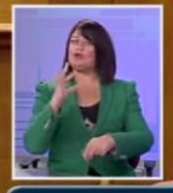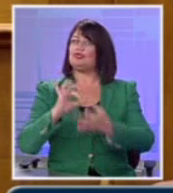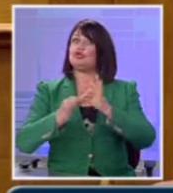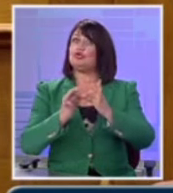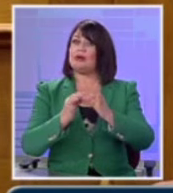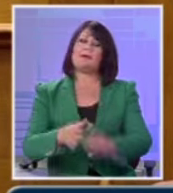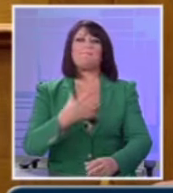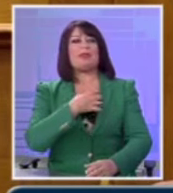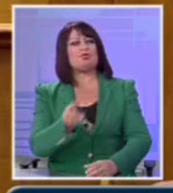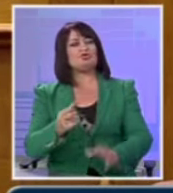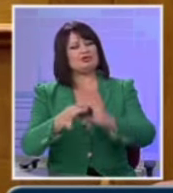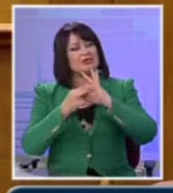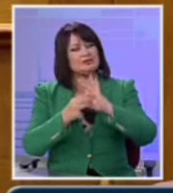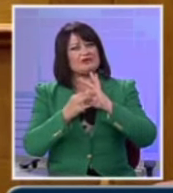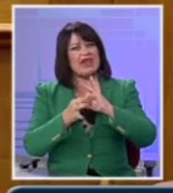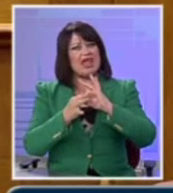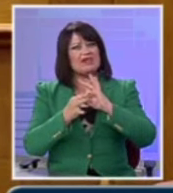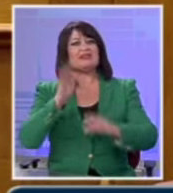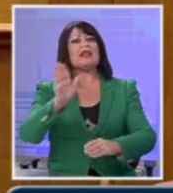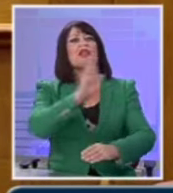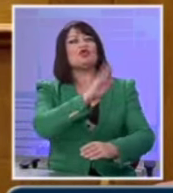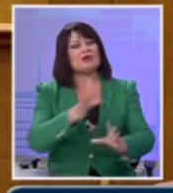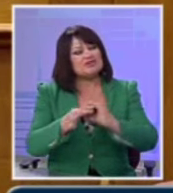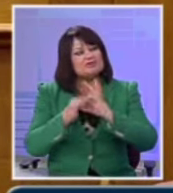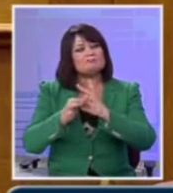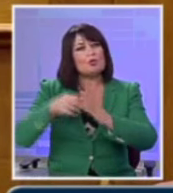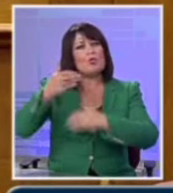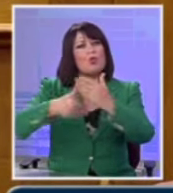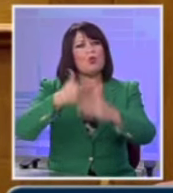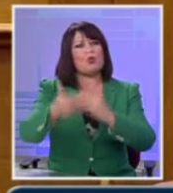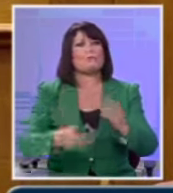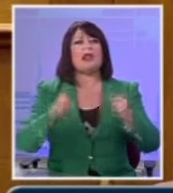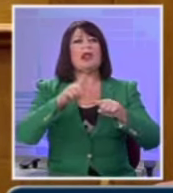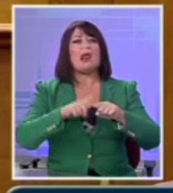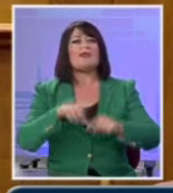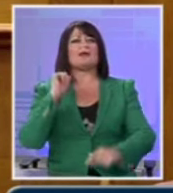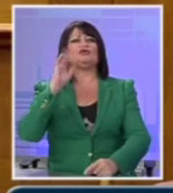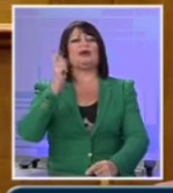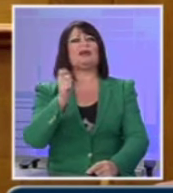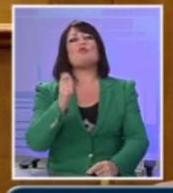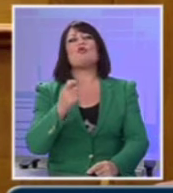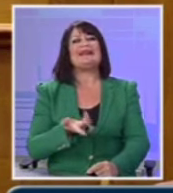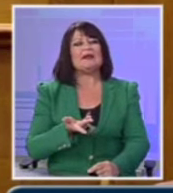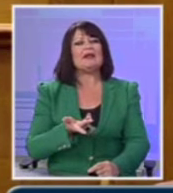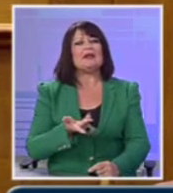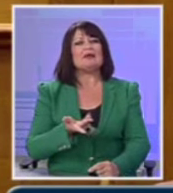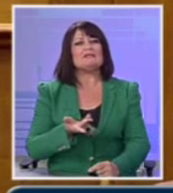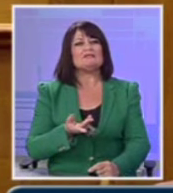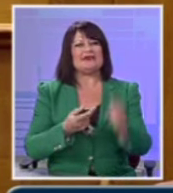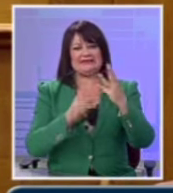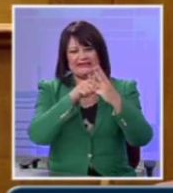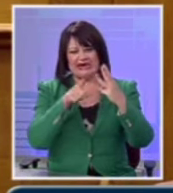αναπτύξει σχέσεις εμπιστοσύνης και καλής γειτονίας. Διότι η χώρα στηρίζεται και εξωτερική της πολιτική σε 3